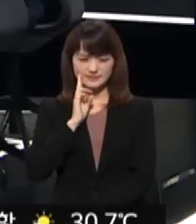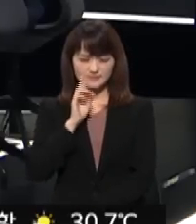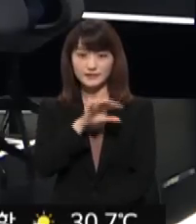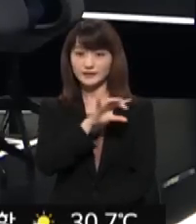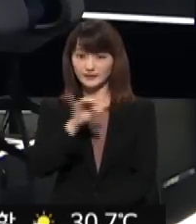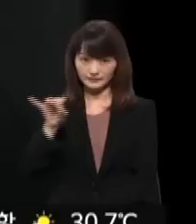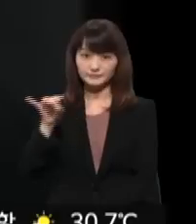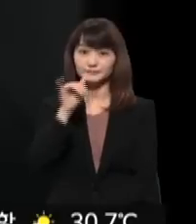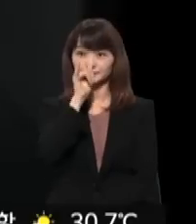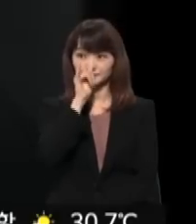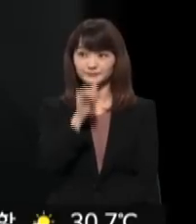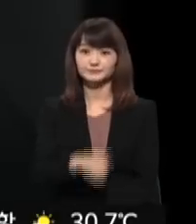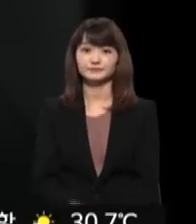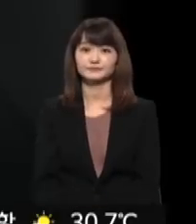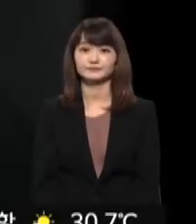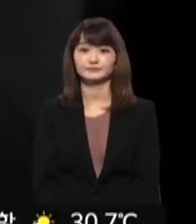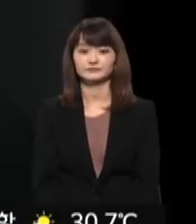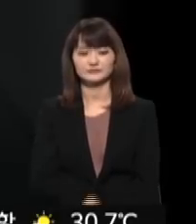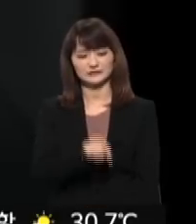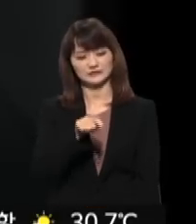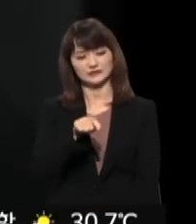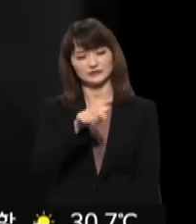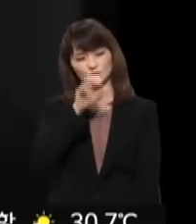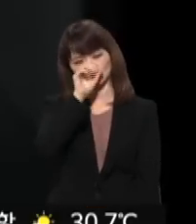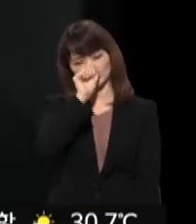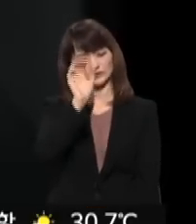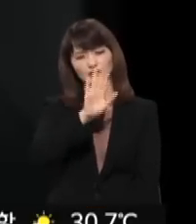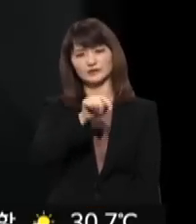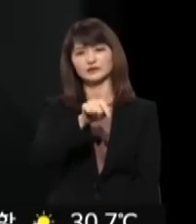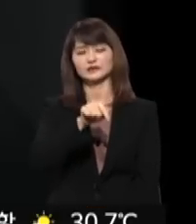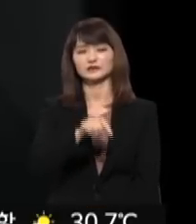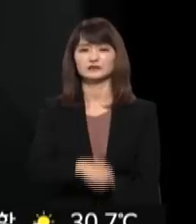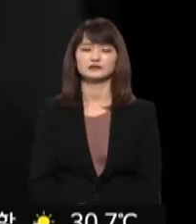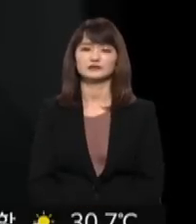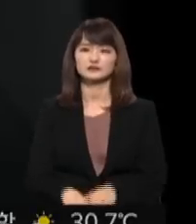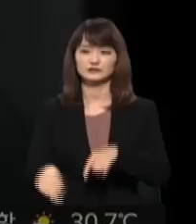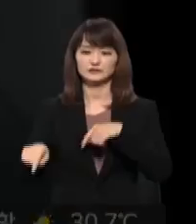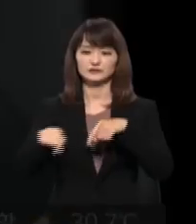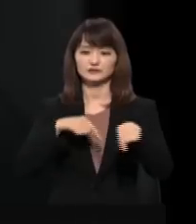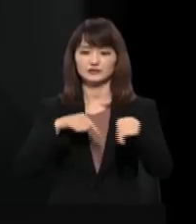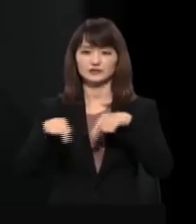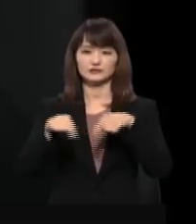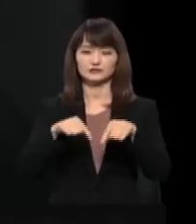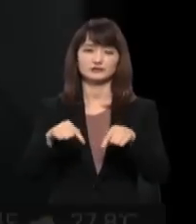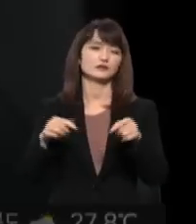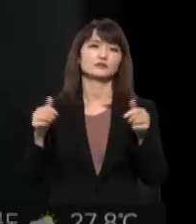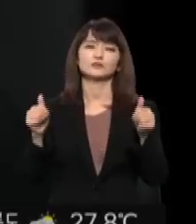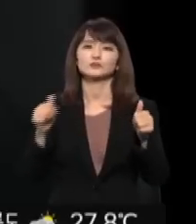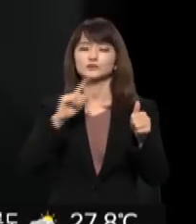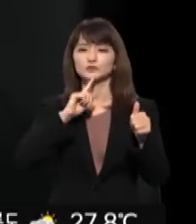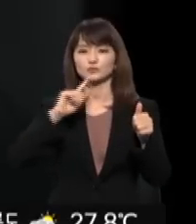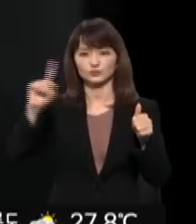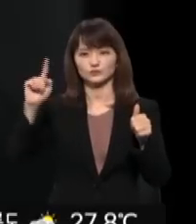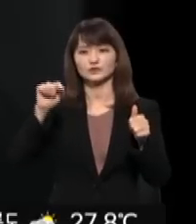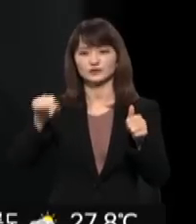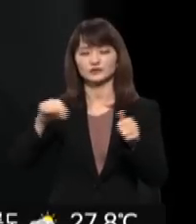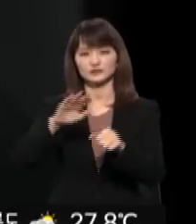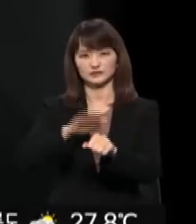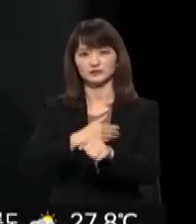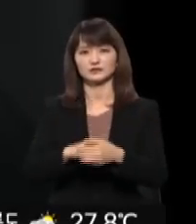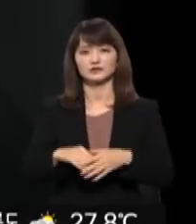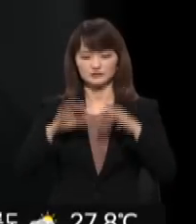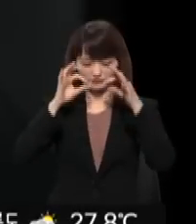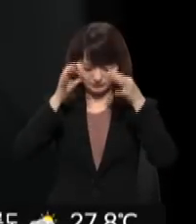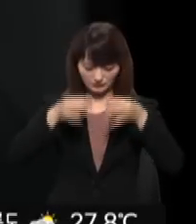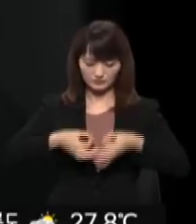일어나기도 하잖아요 그것도 별로 바람직하지는 않아요 지나치게 정치의 사법화를 낳는다 이런 성찰이나